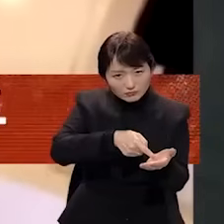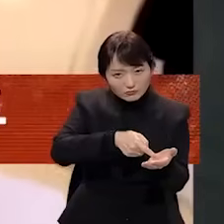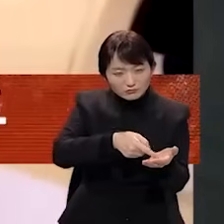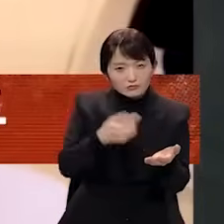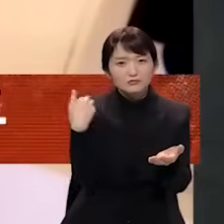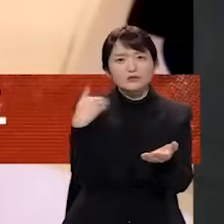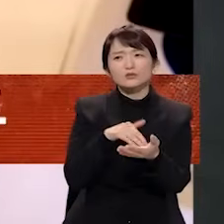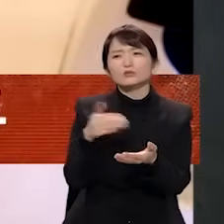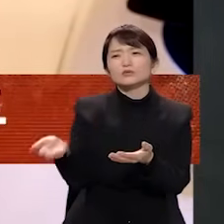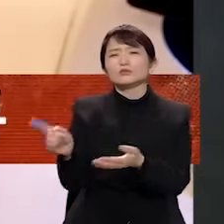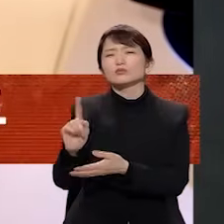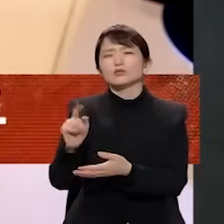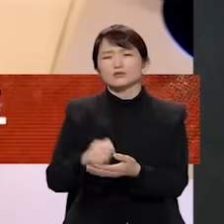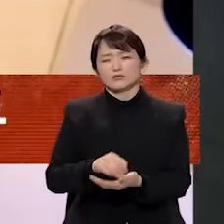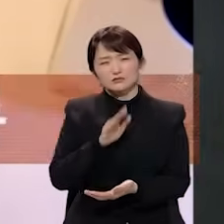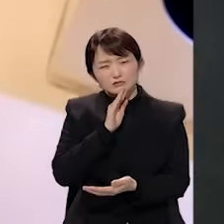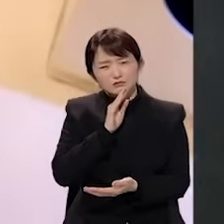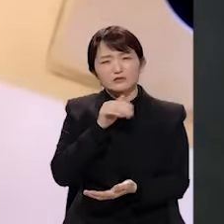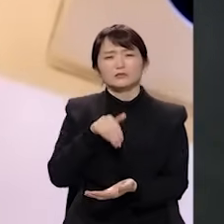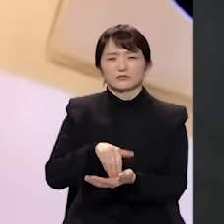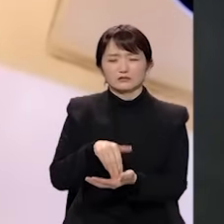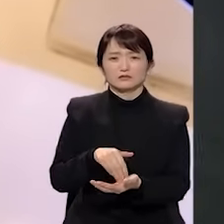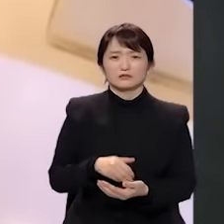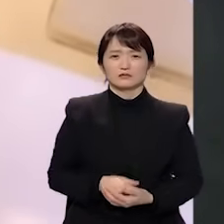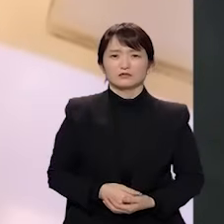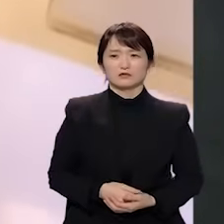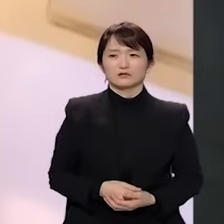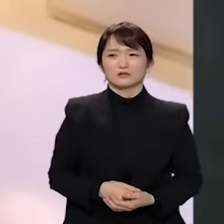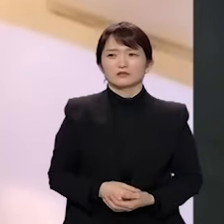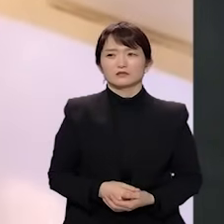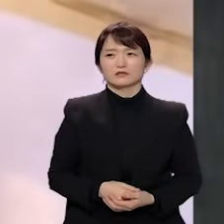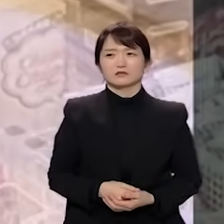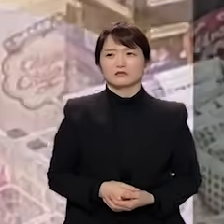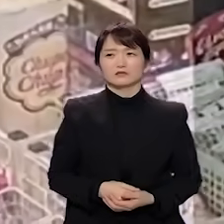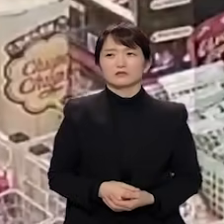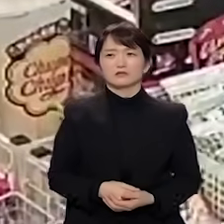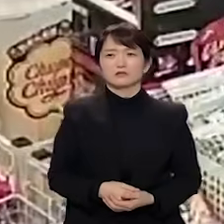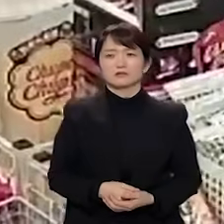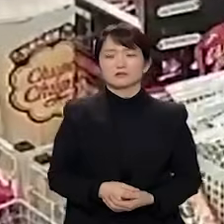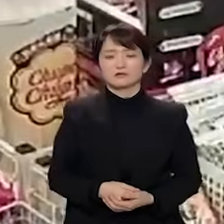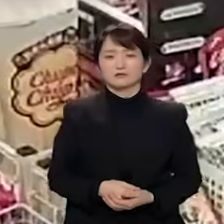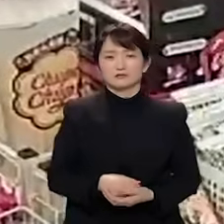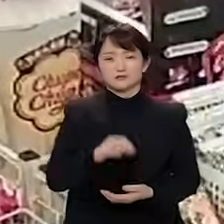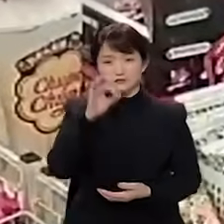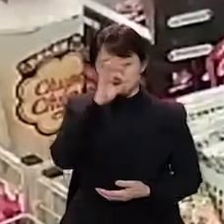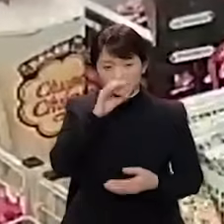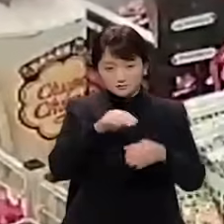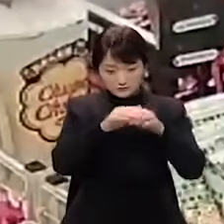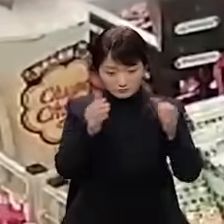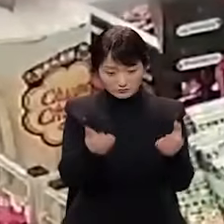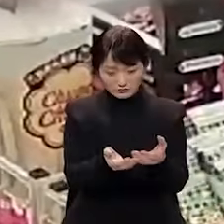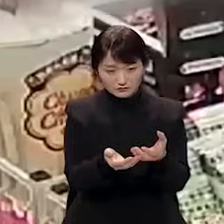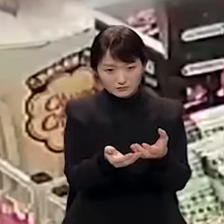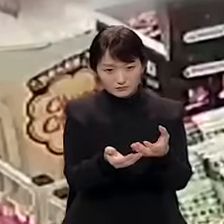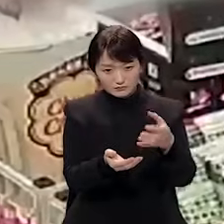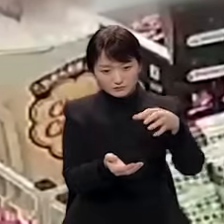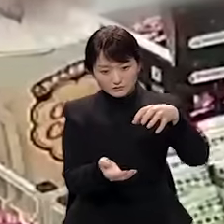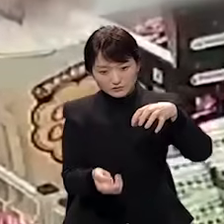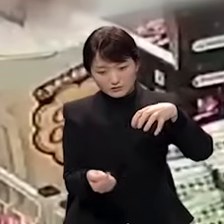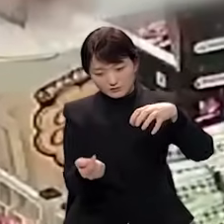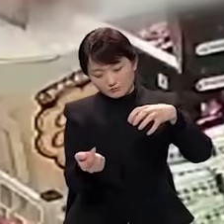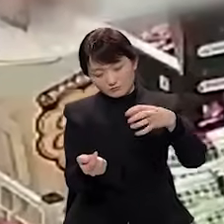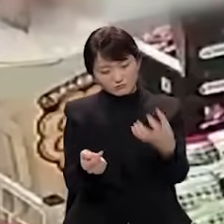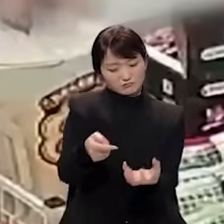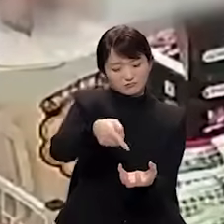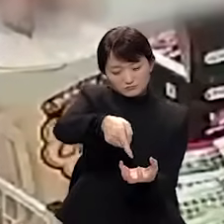반성하세요 아 진짜 나중에 어 아래쪽을 갈라니까 모르고 또 사람들이 넣다 보면은